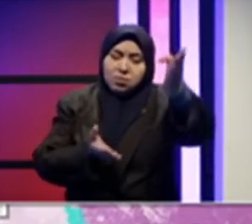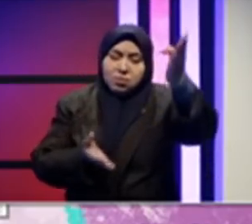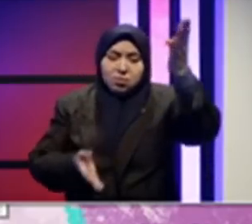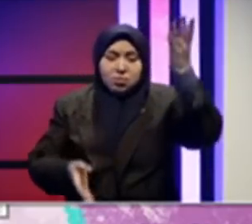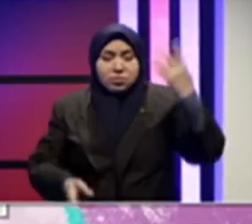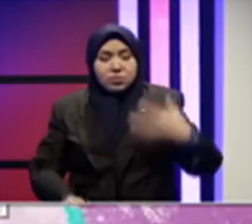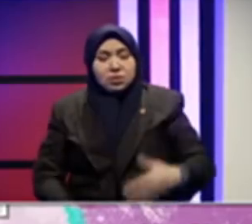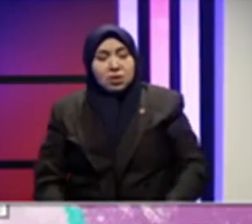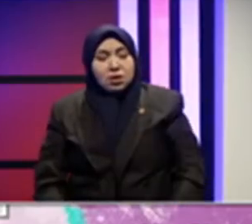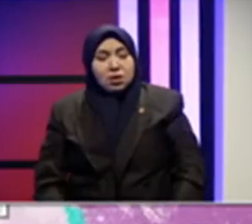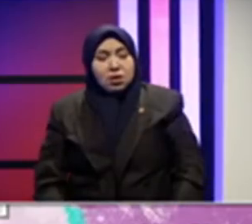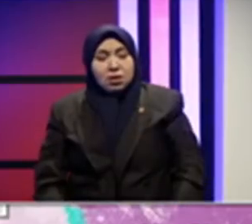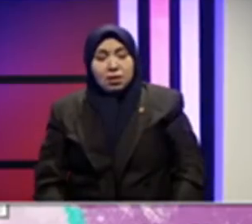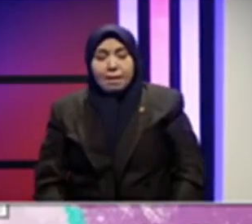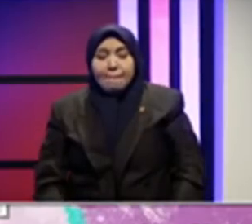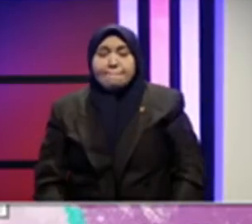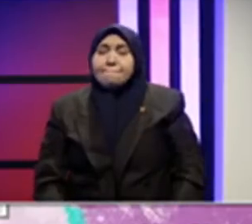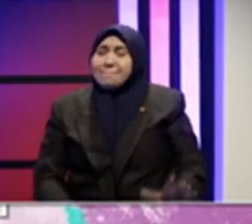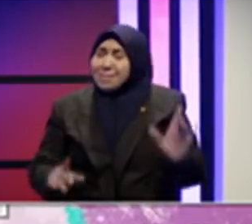مستقيم